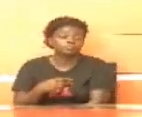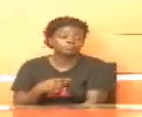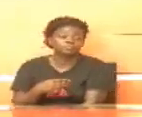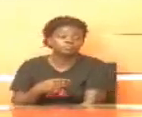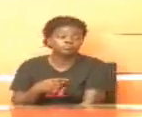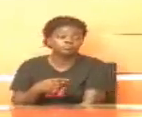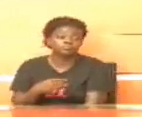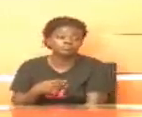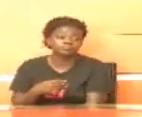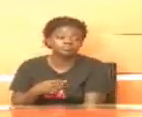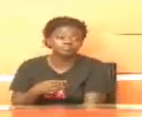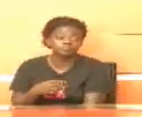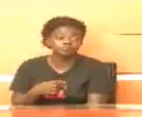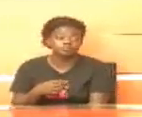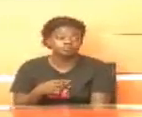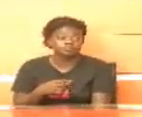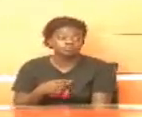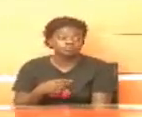babebugaabadde